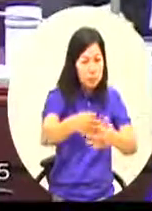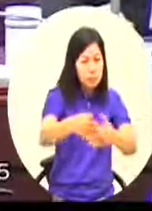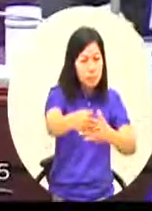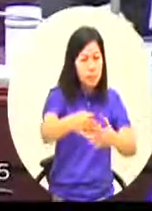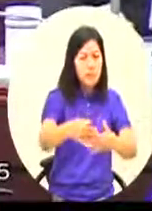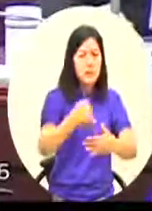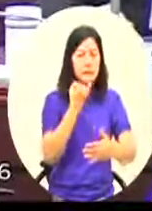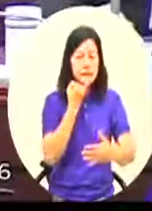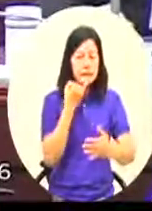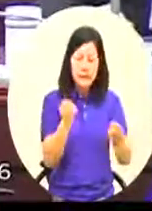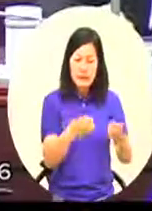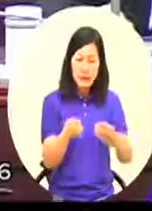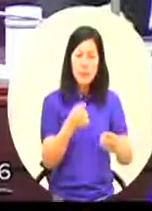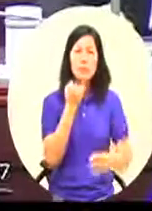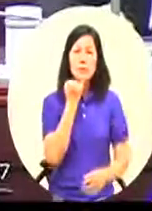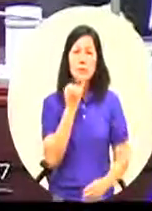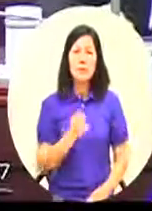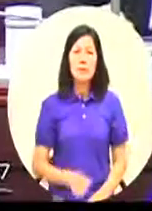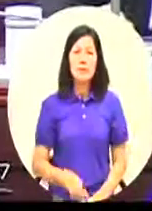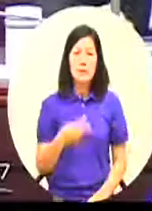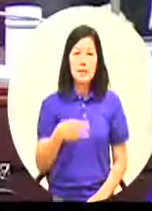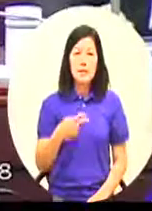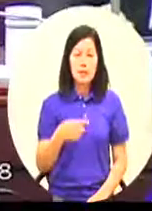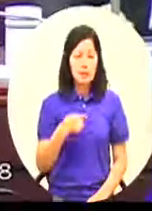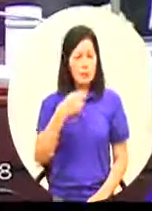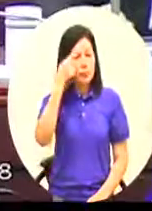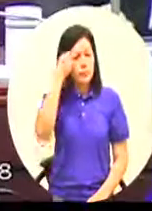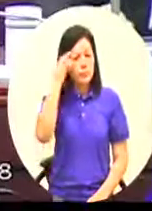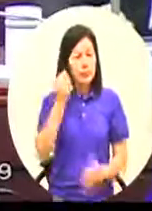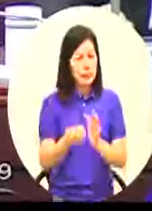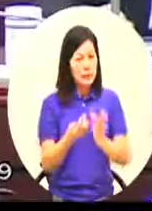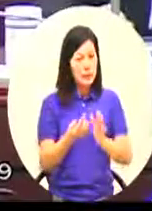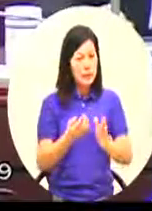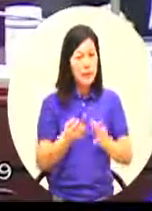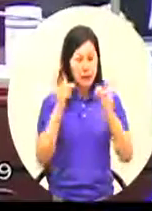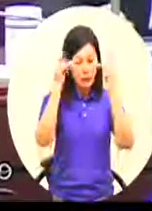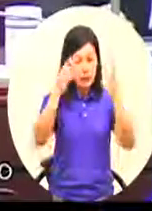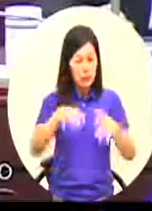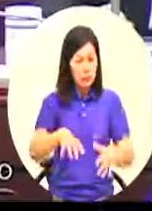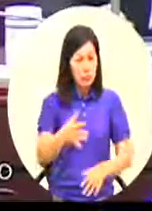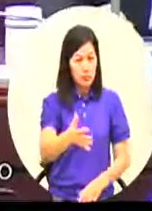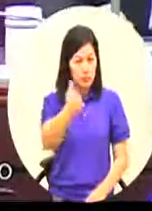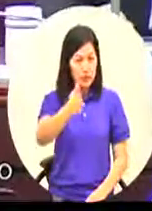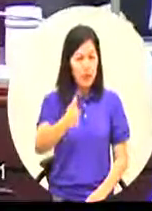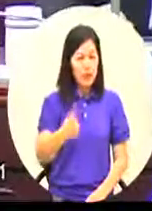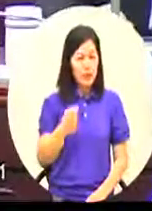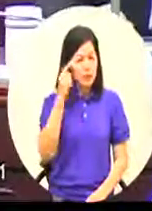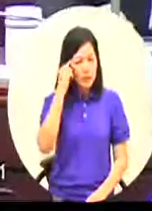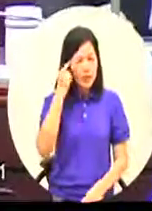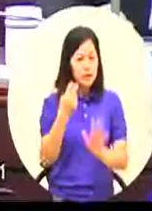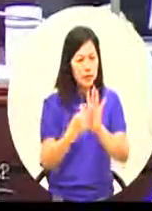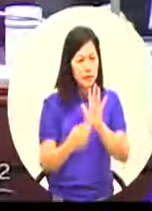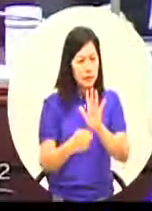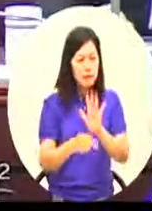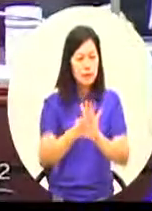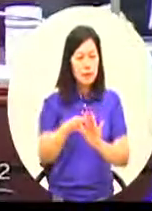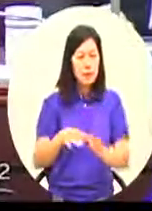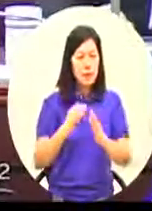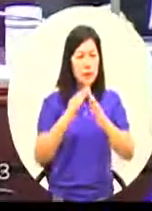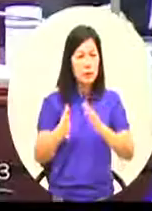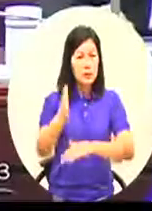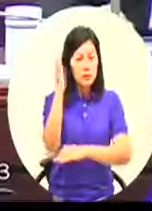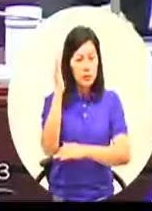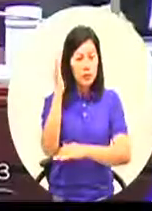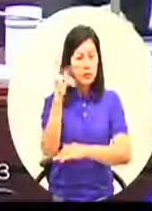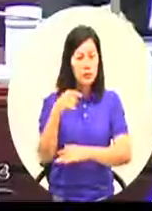这个可以讨论。所以我会认为，其实刚刚前营局局长的意思，我并不是说市府在执